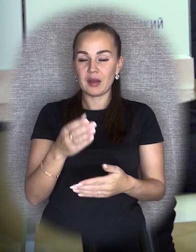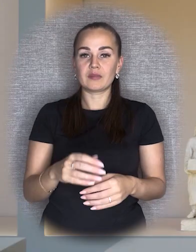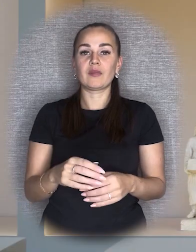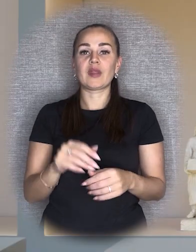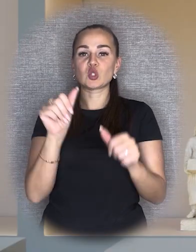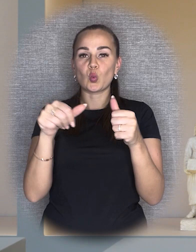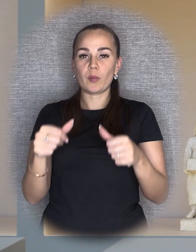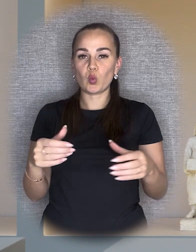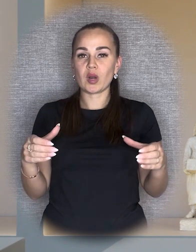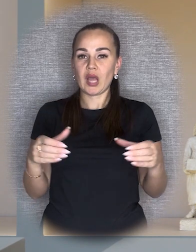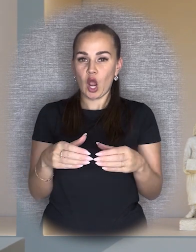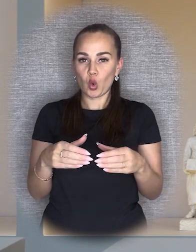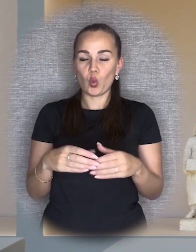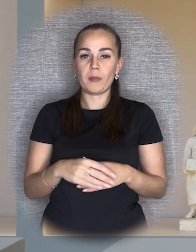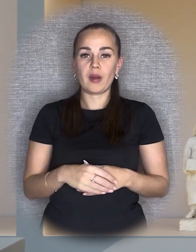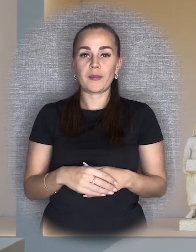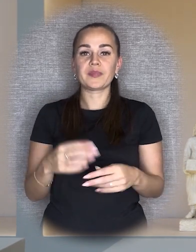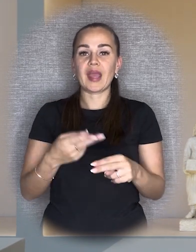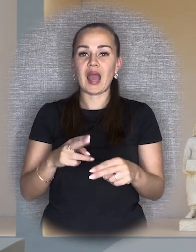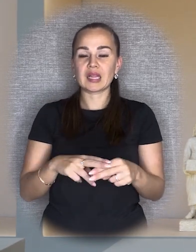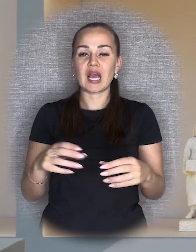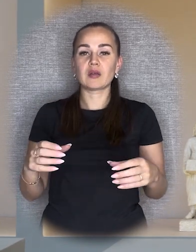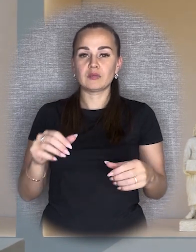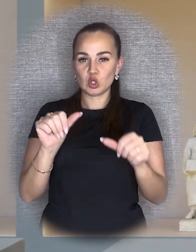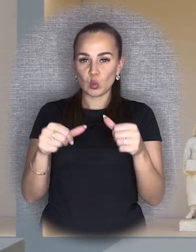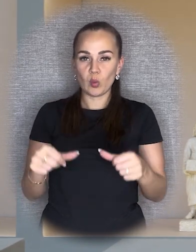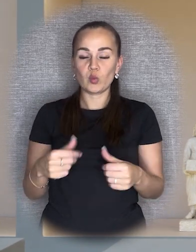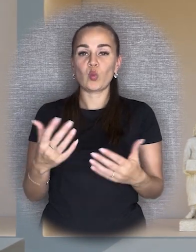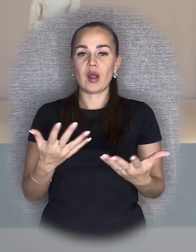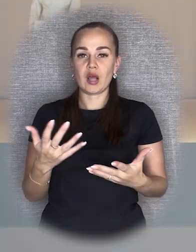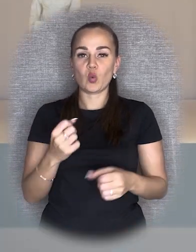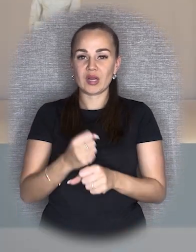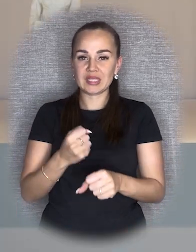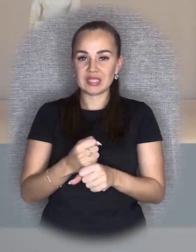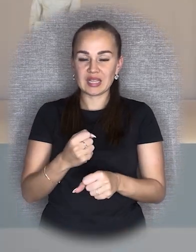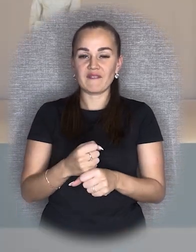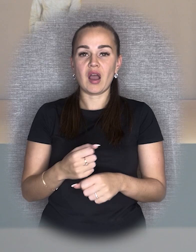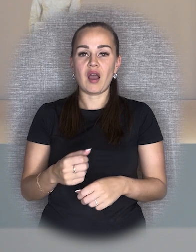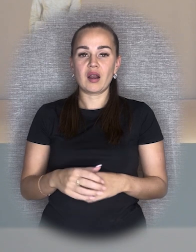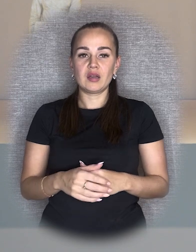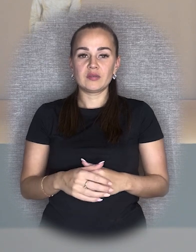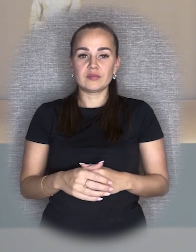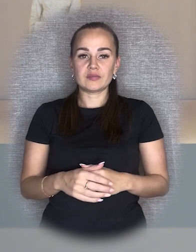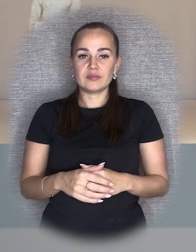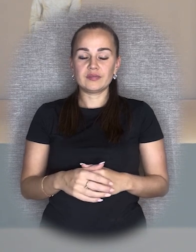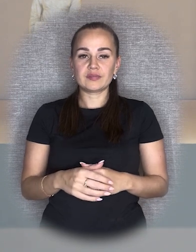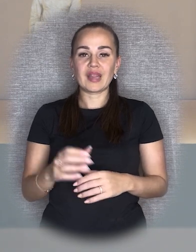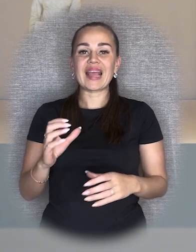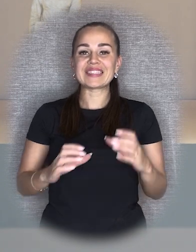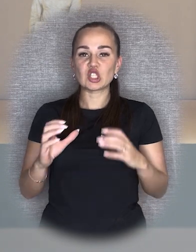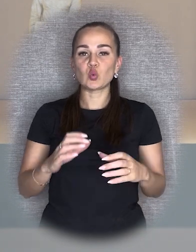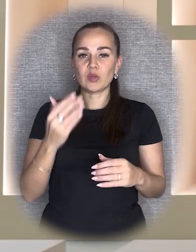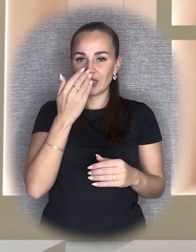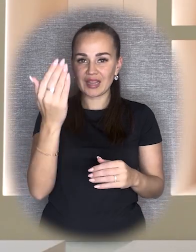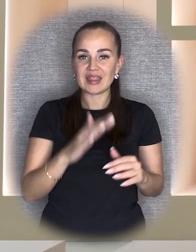группа. Это скульптуры, которые создавались учениками Института народов Севера